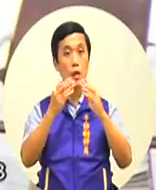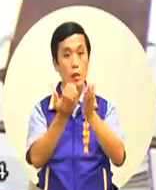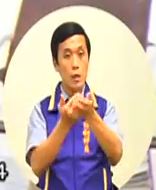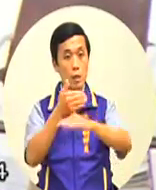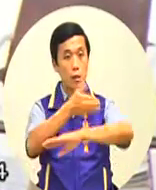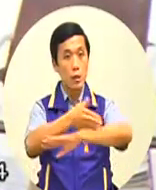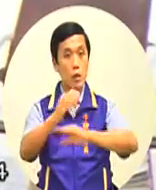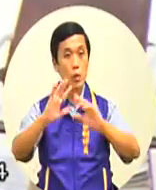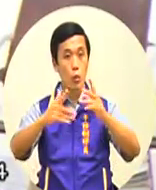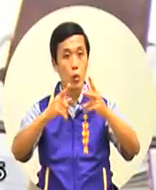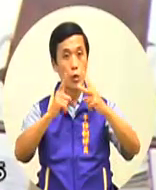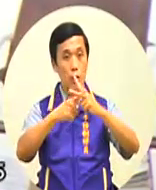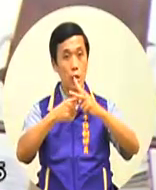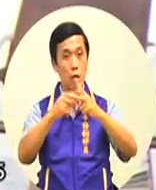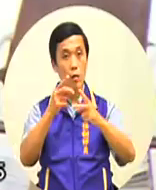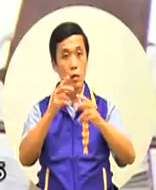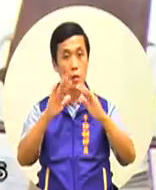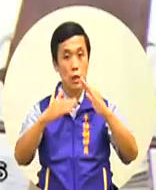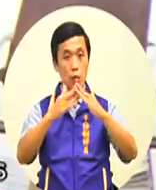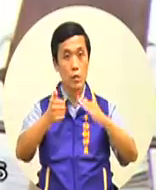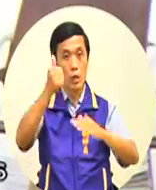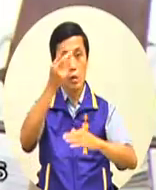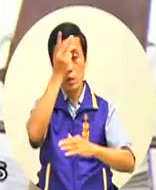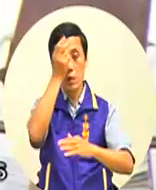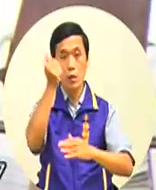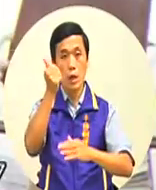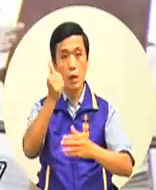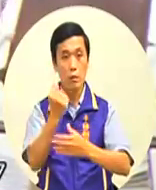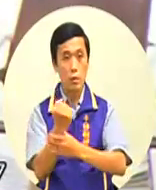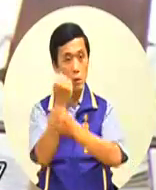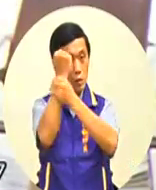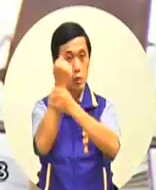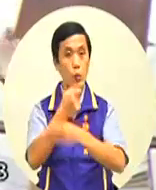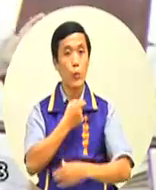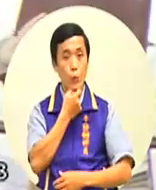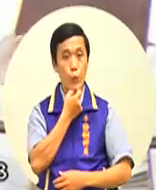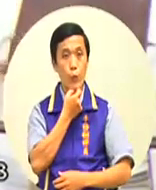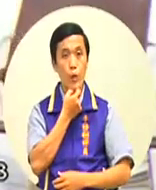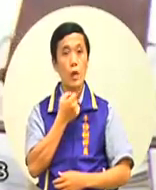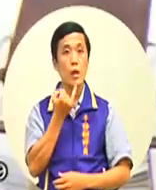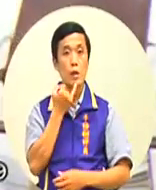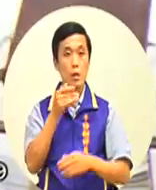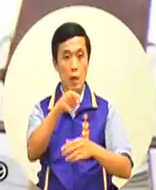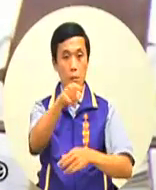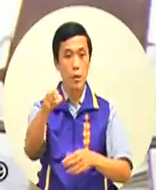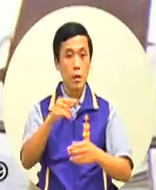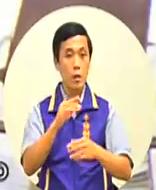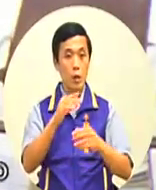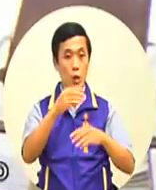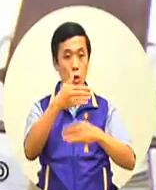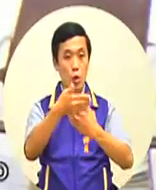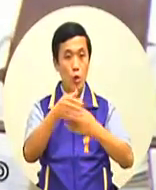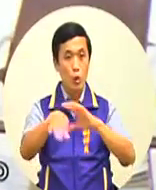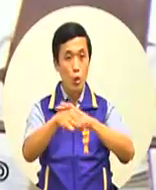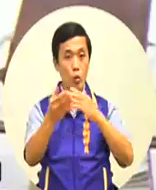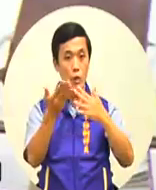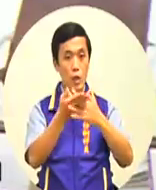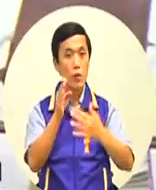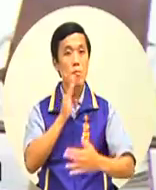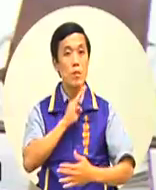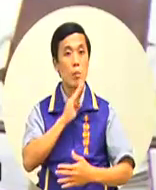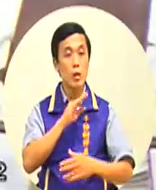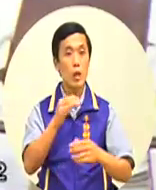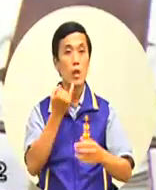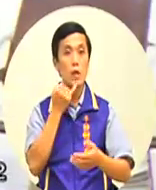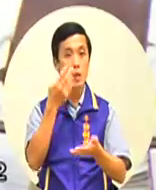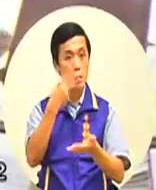为他们愿意支持，那这样子可以活络他们的空间嘛，那可以让。我们像类似有这样